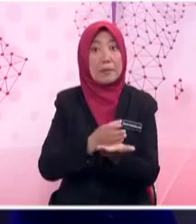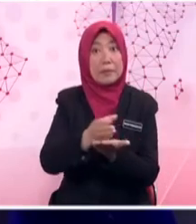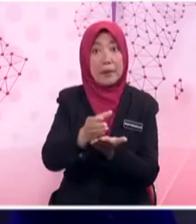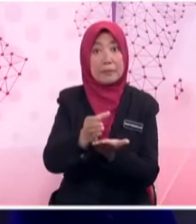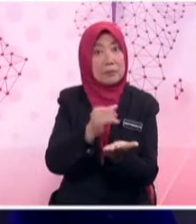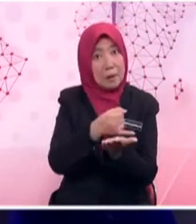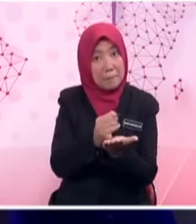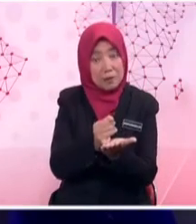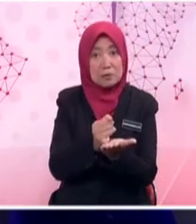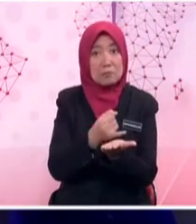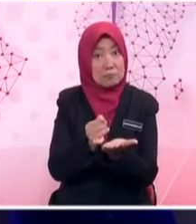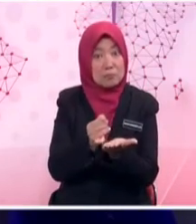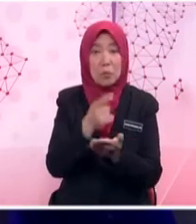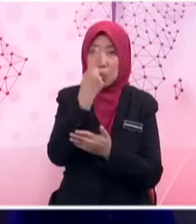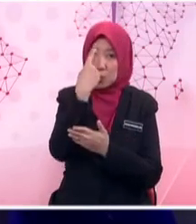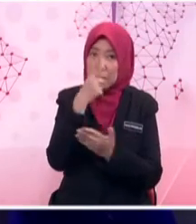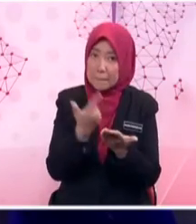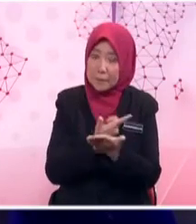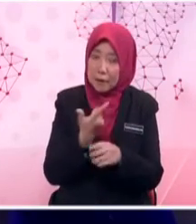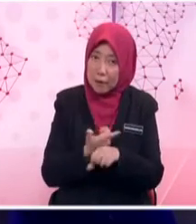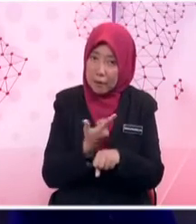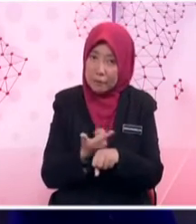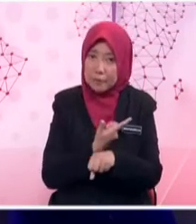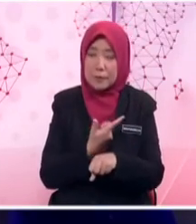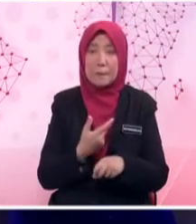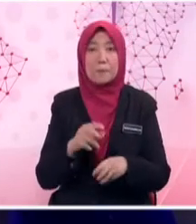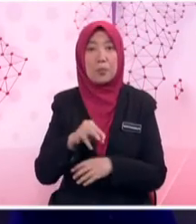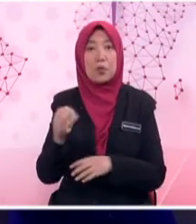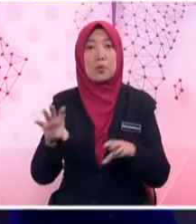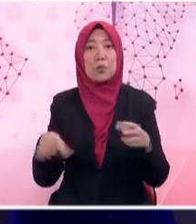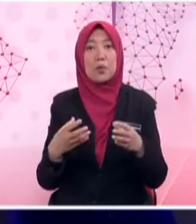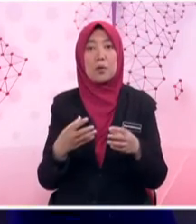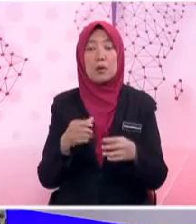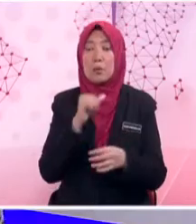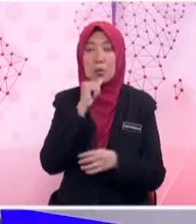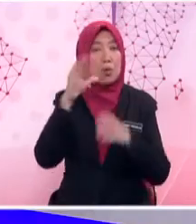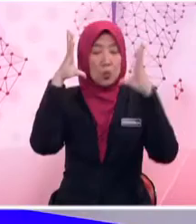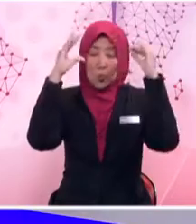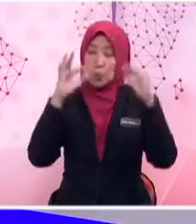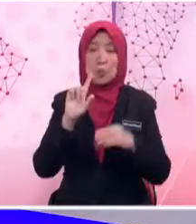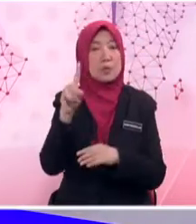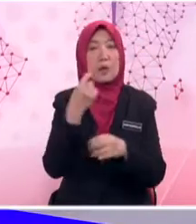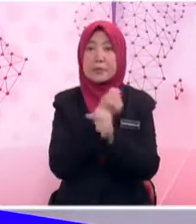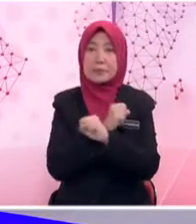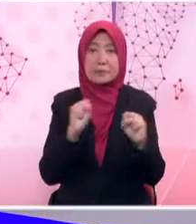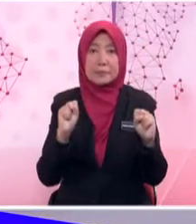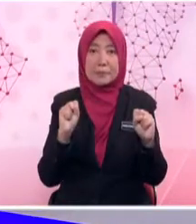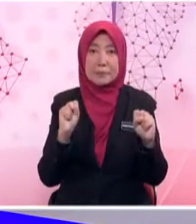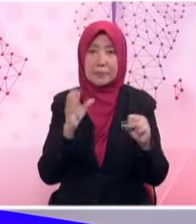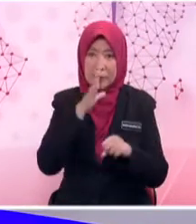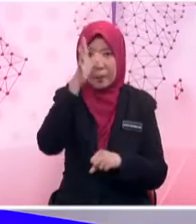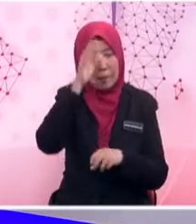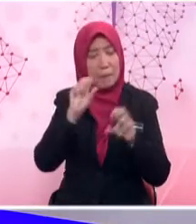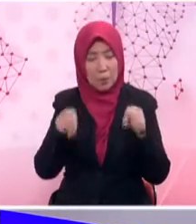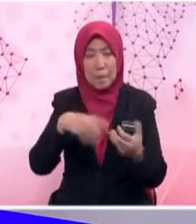Dan latih murid untuk membuat. Tak semestinya guru perlu sediakan untuk murid. Ibu bapa boleh buat sendiri, tak ada masalah,